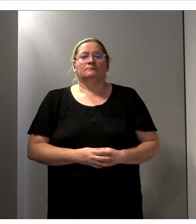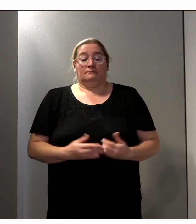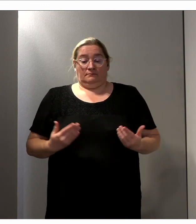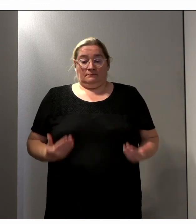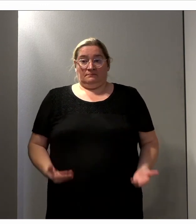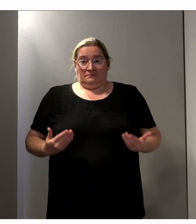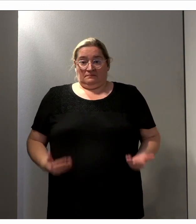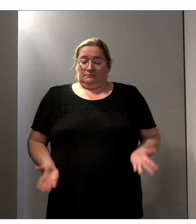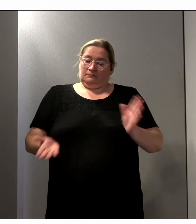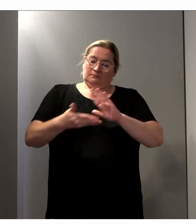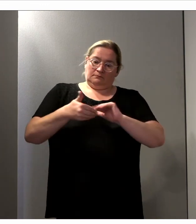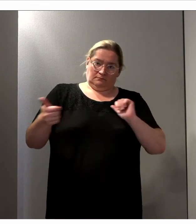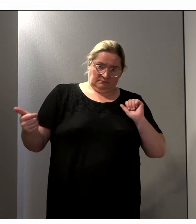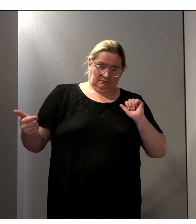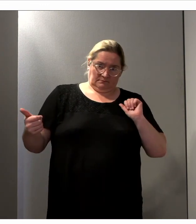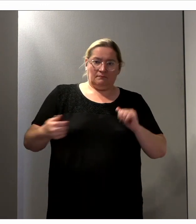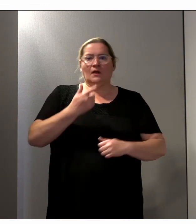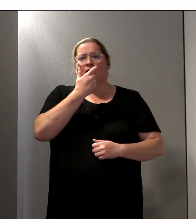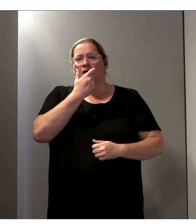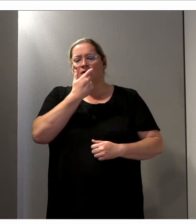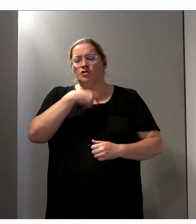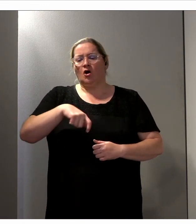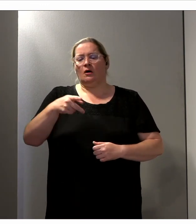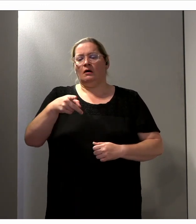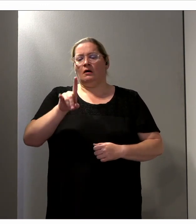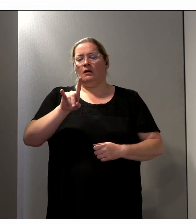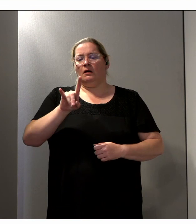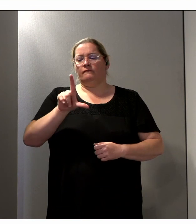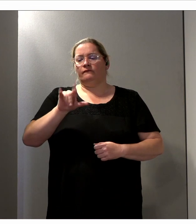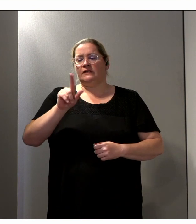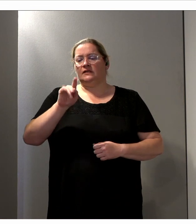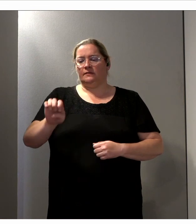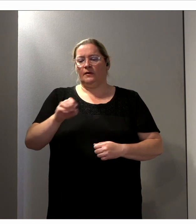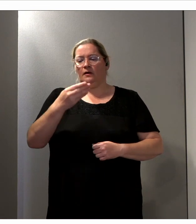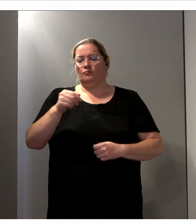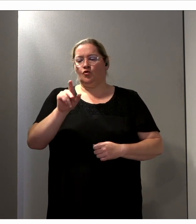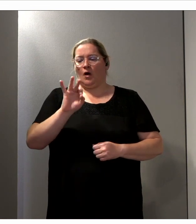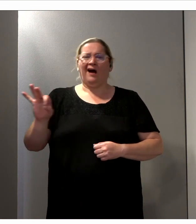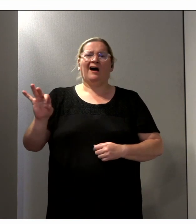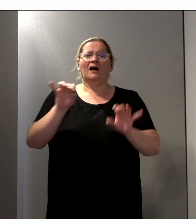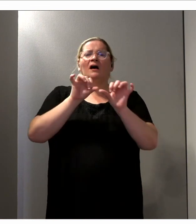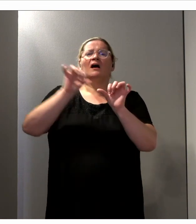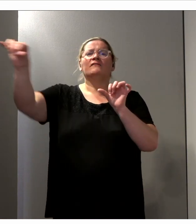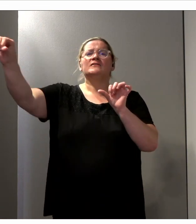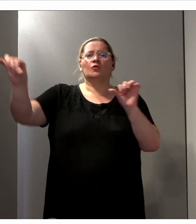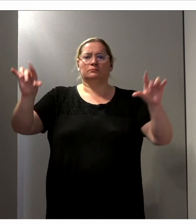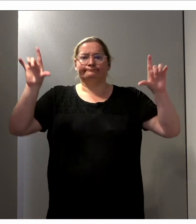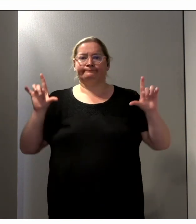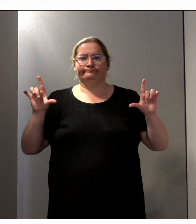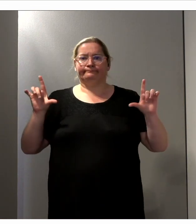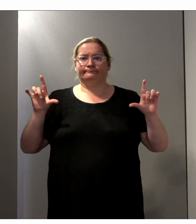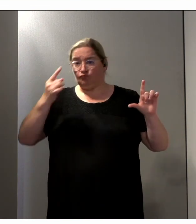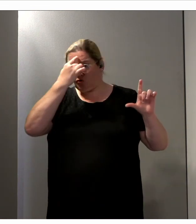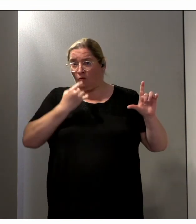Je vais passer la parole à Jean-Philippe Murat, qui est en visio, si je